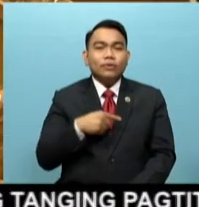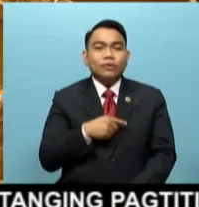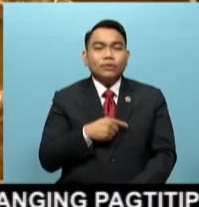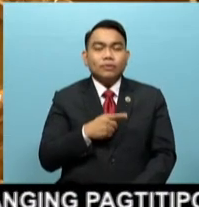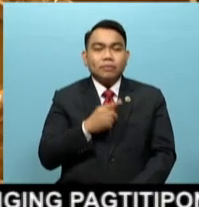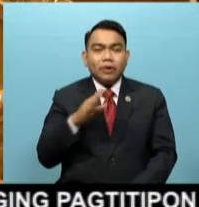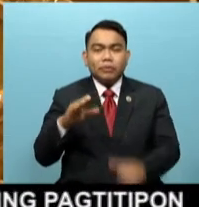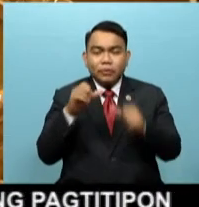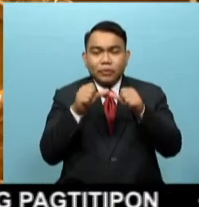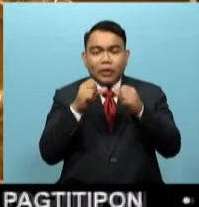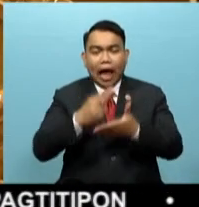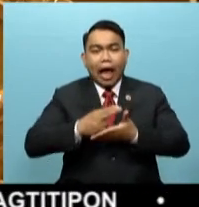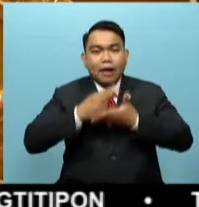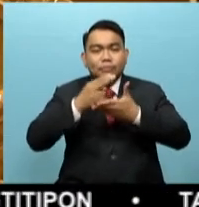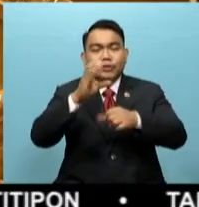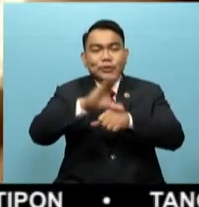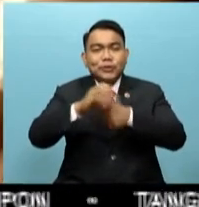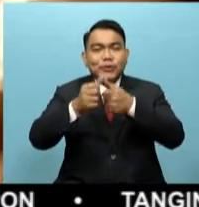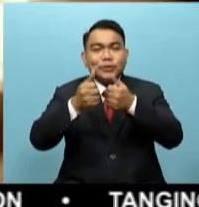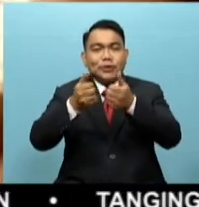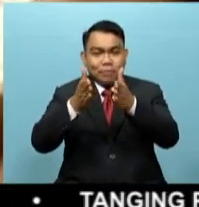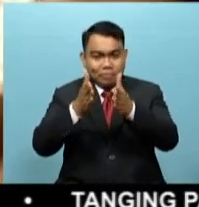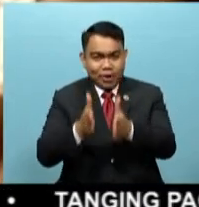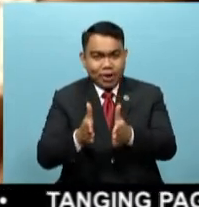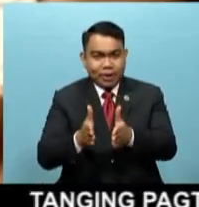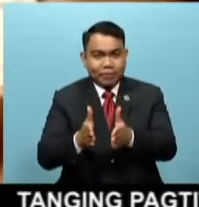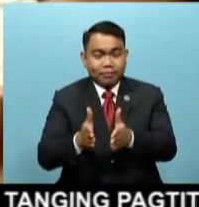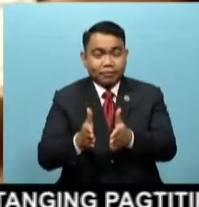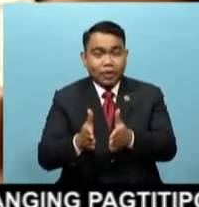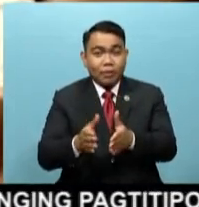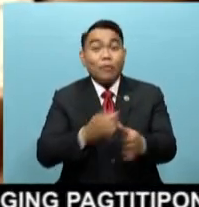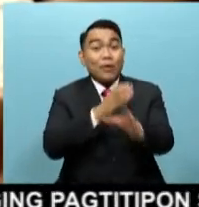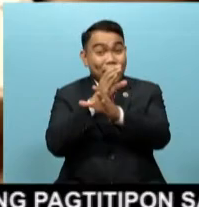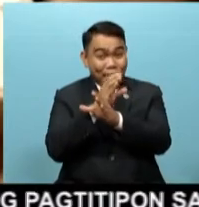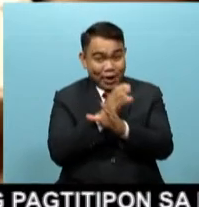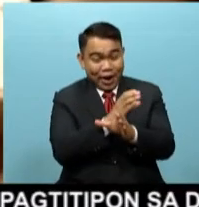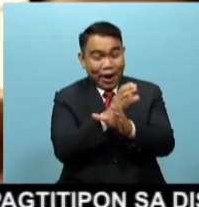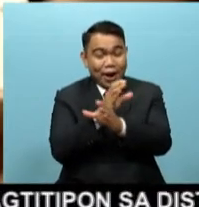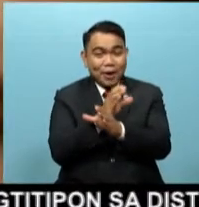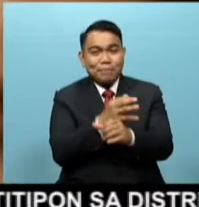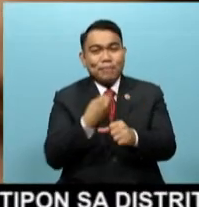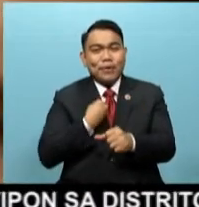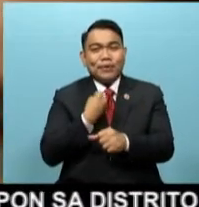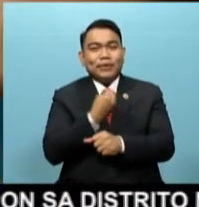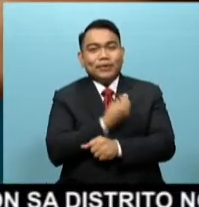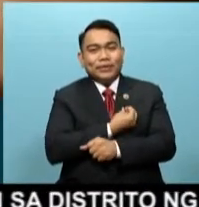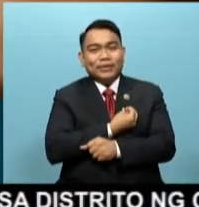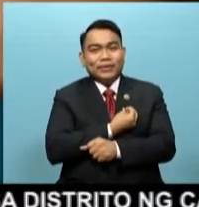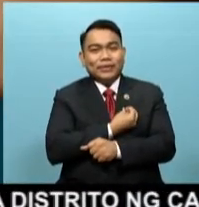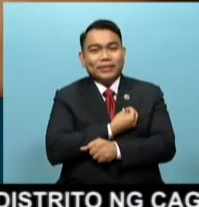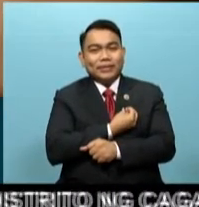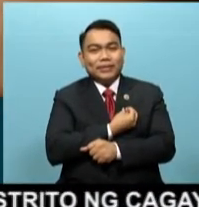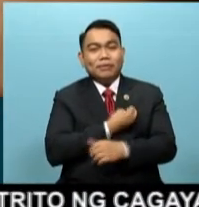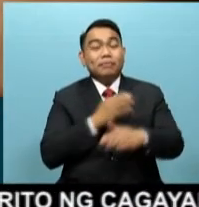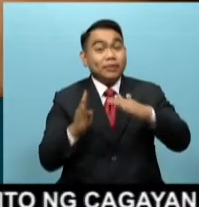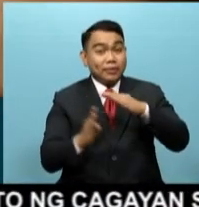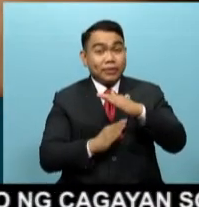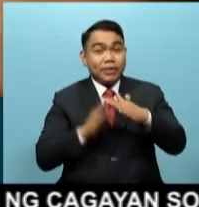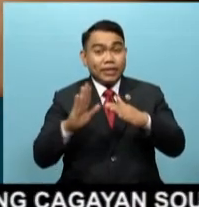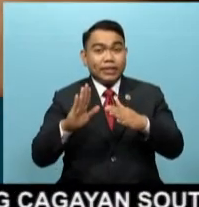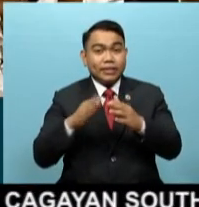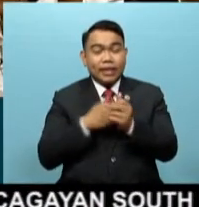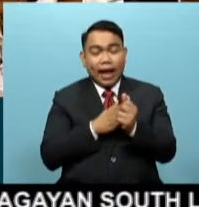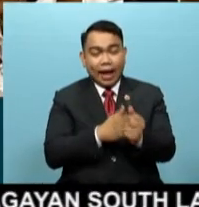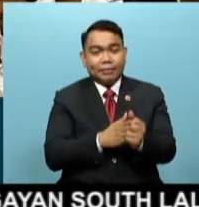na makatulong sa pamamahala ng iglesia sa pangangalaga sa mga kapatid na kanyang nasasakupan. At lubos ang